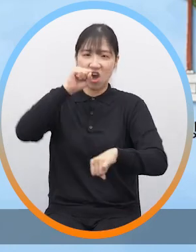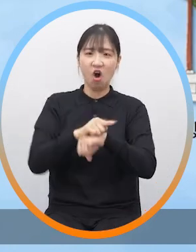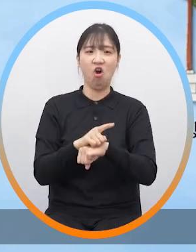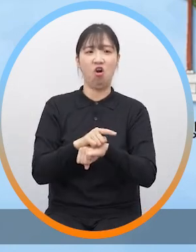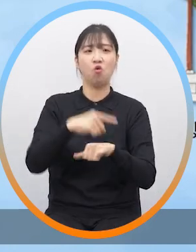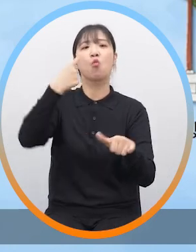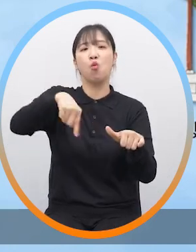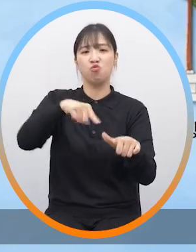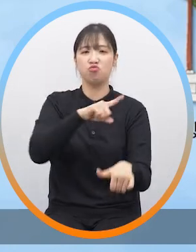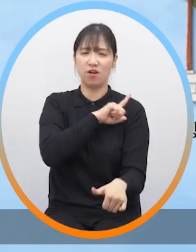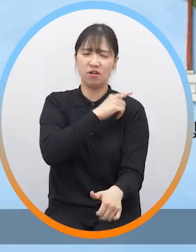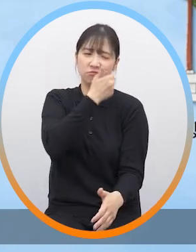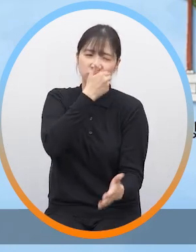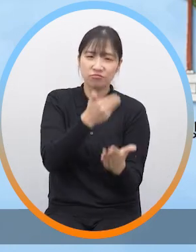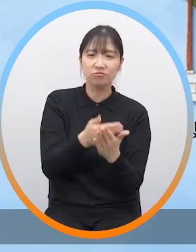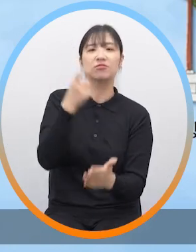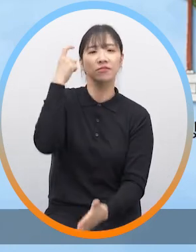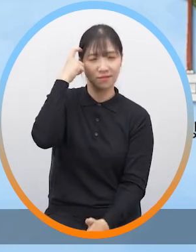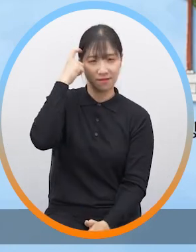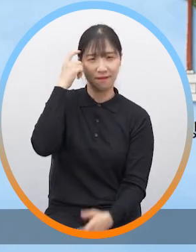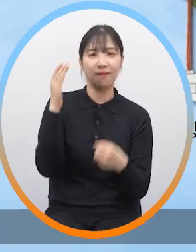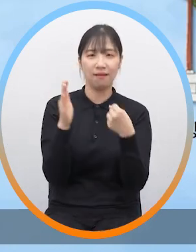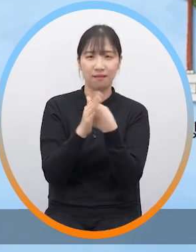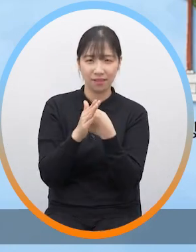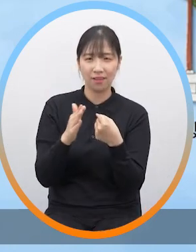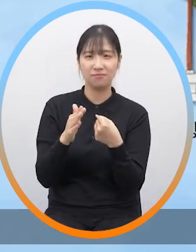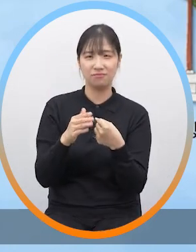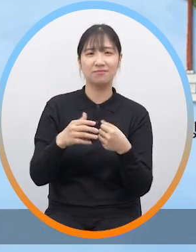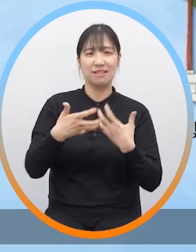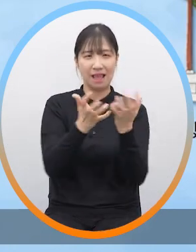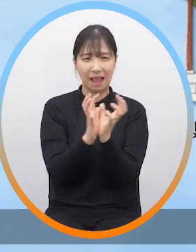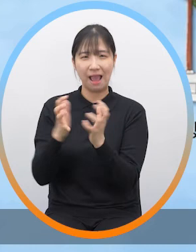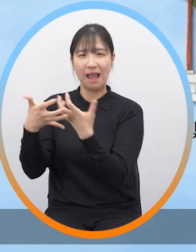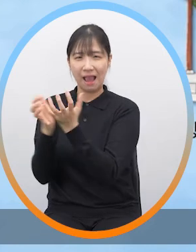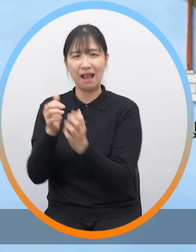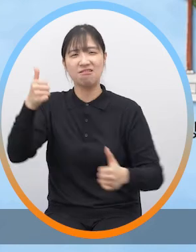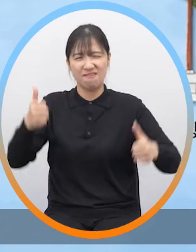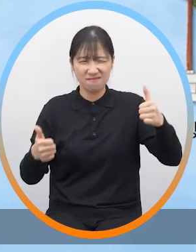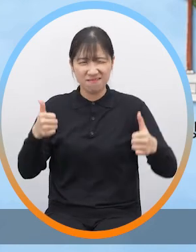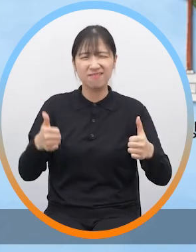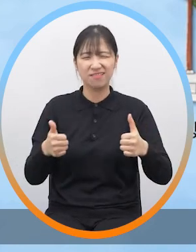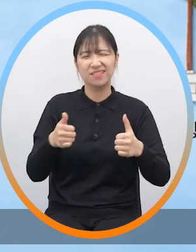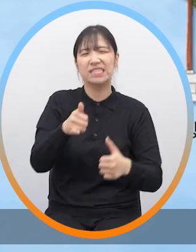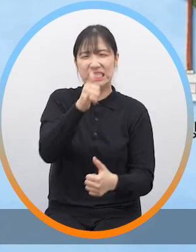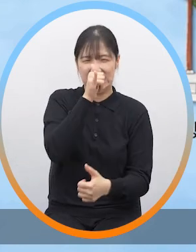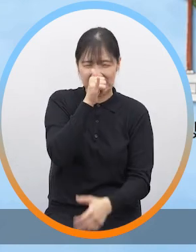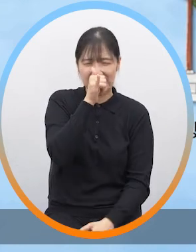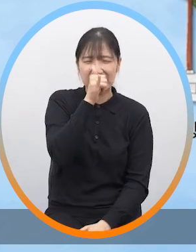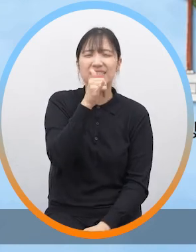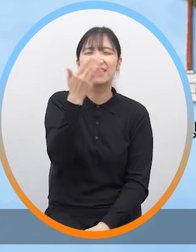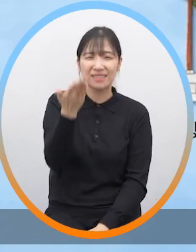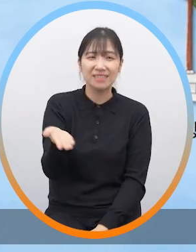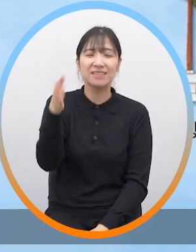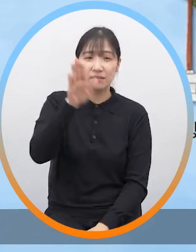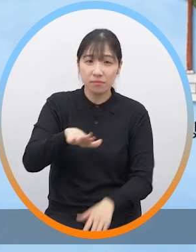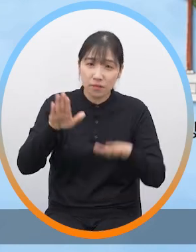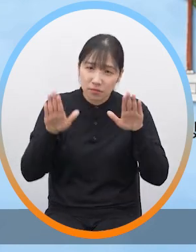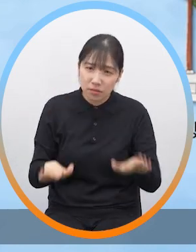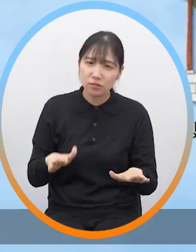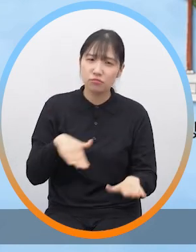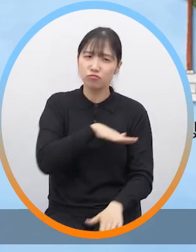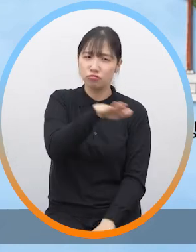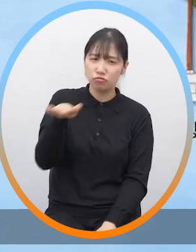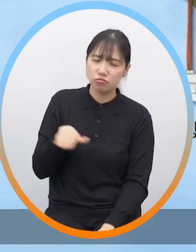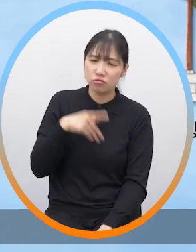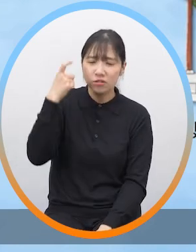강조했고요. 그러다 보니까 아무래도 이른바 당쟁이나 좀 문중 경쟁의 원상이 되기도 했지만, 지금 이 시점에서